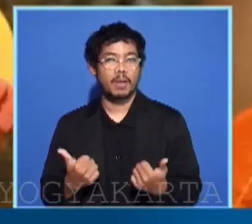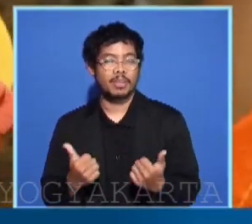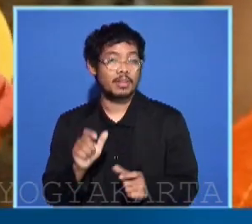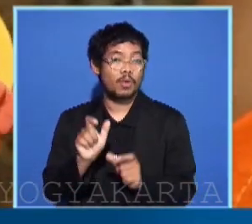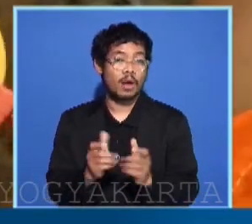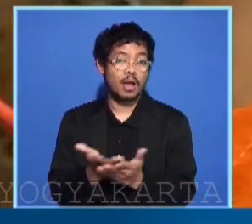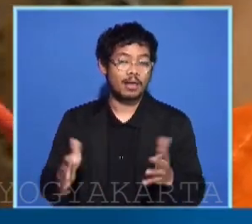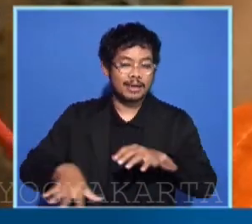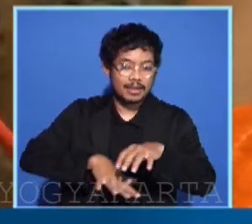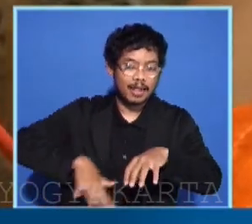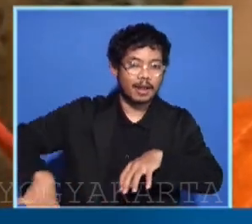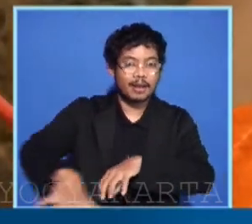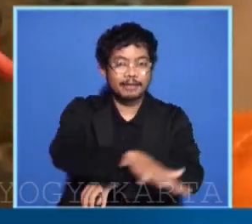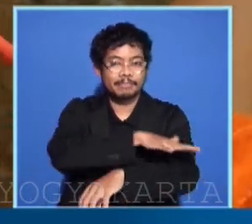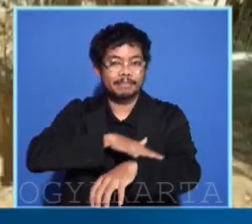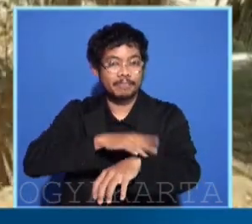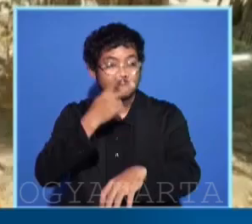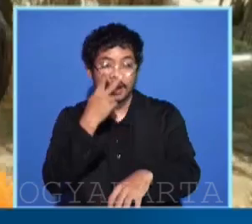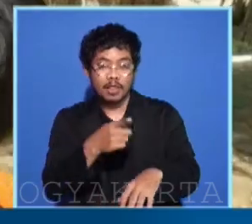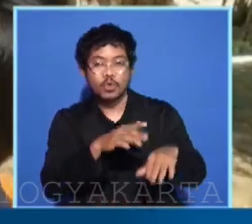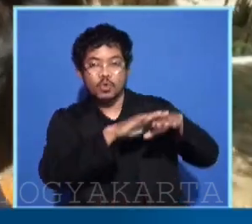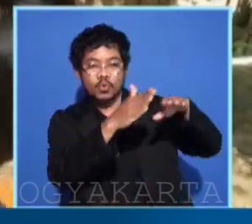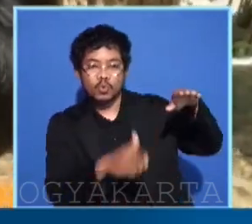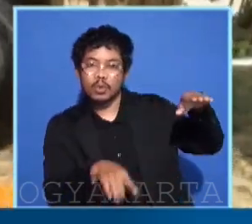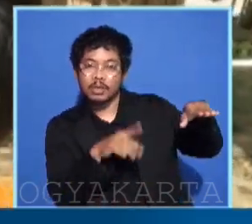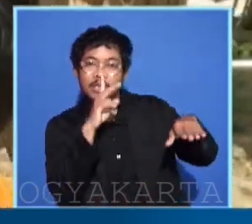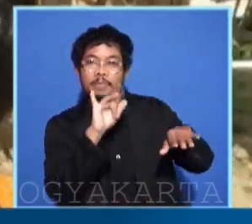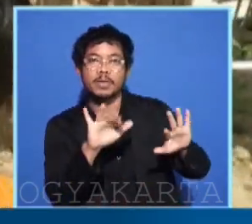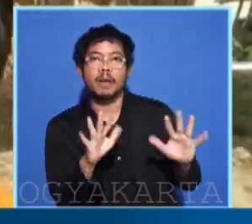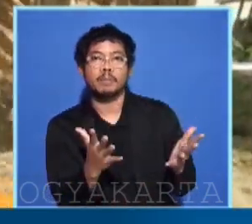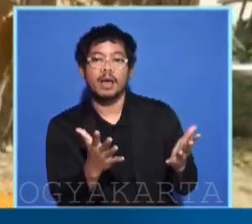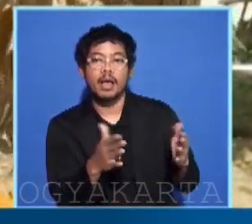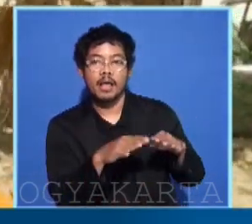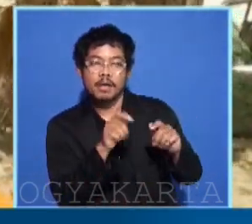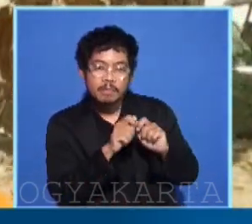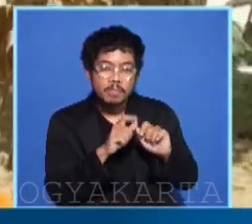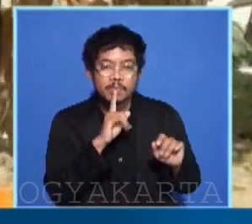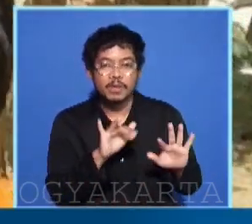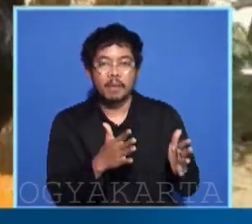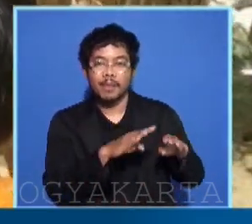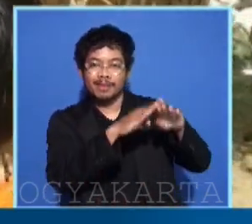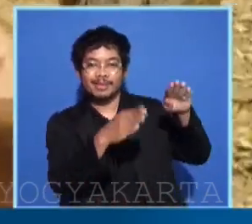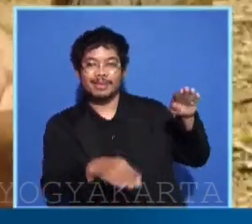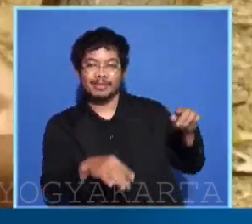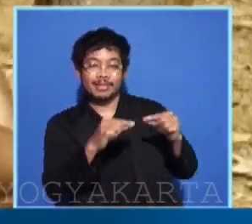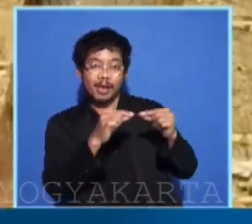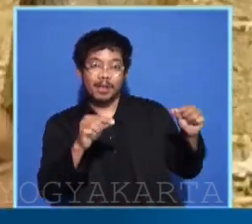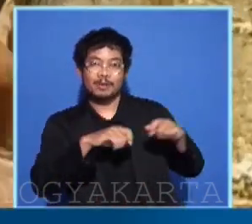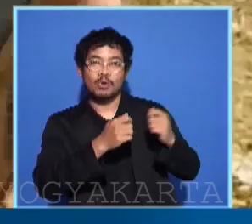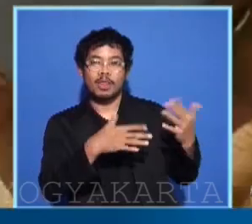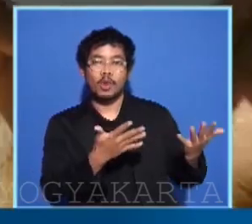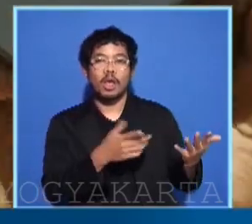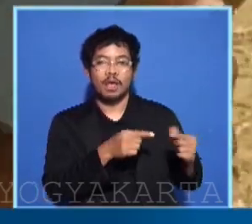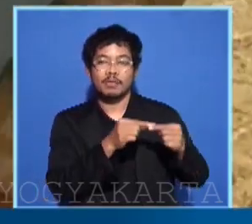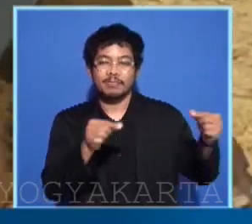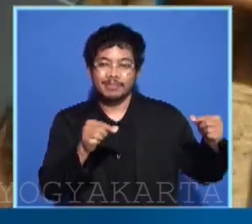pengecekan dilakukan dengan melihat kondisi perangkat dan perawatan yang harus dilakukan seperti pergantian kabel yang korosi pengecekan fungsi